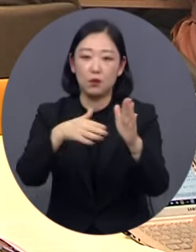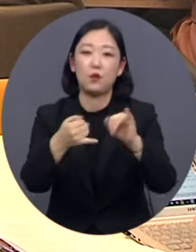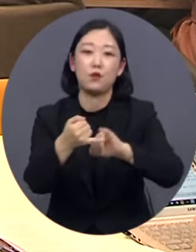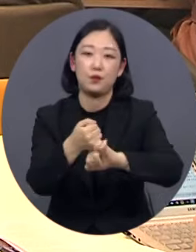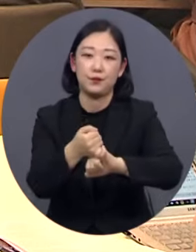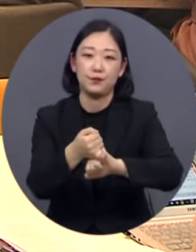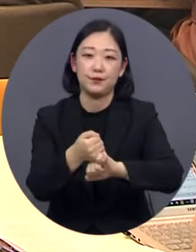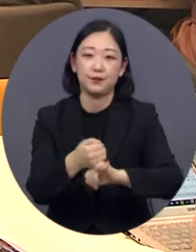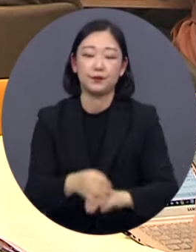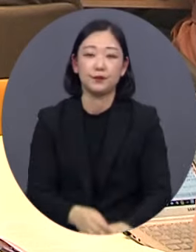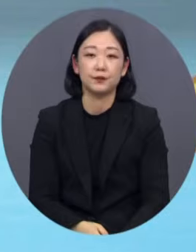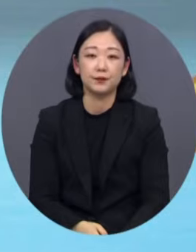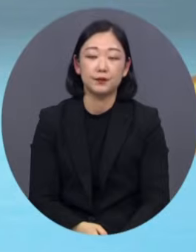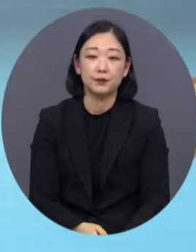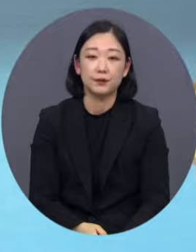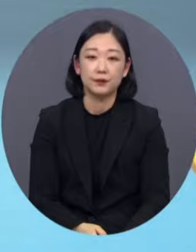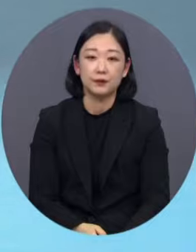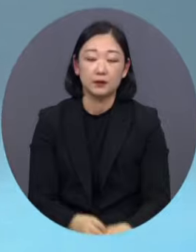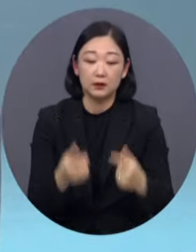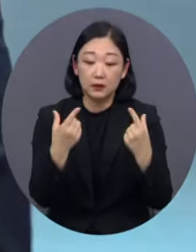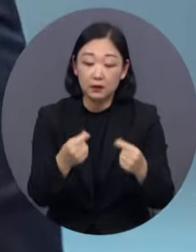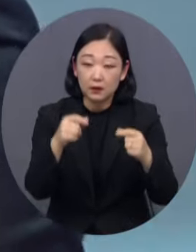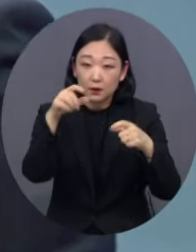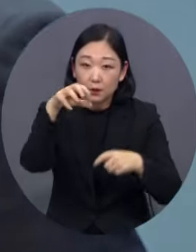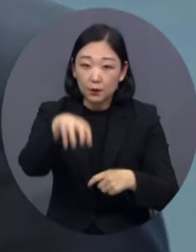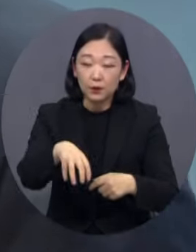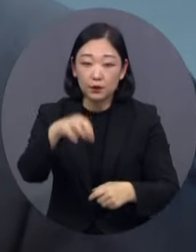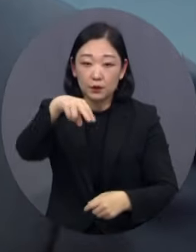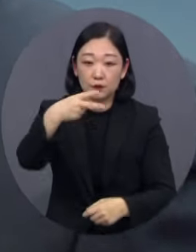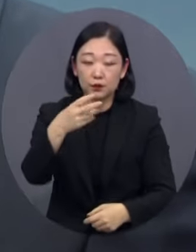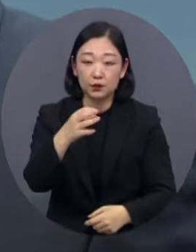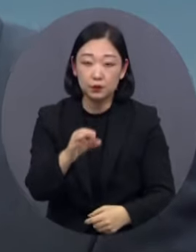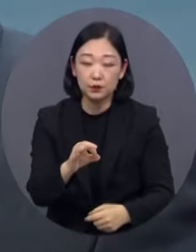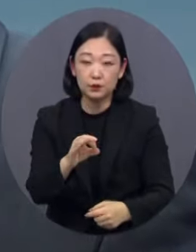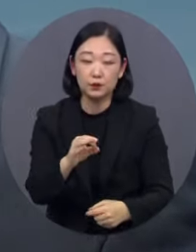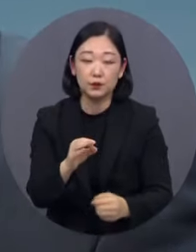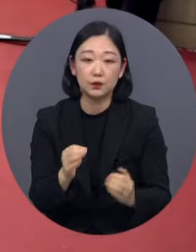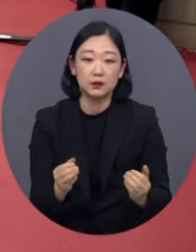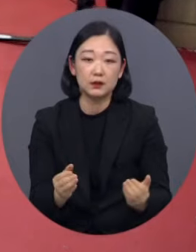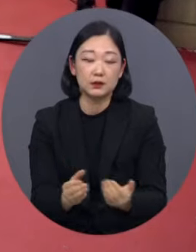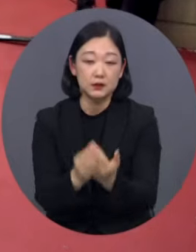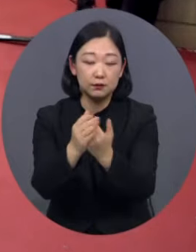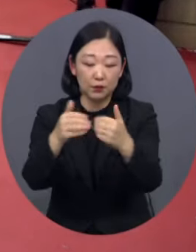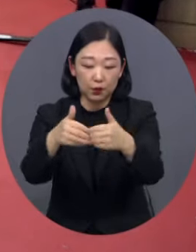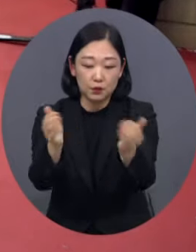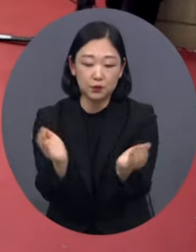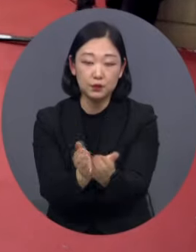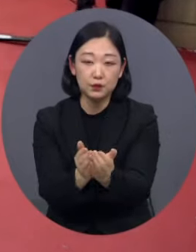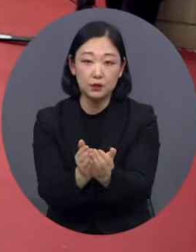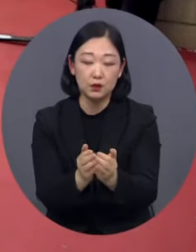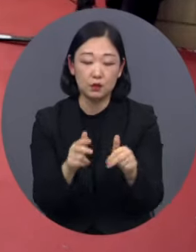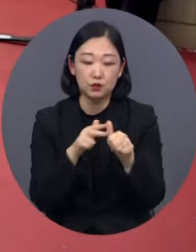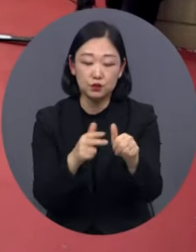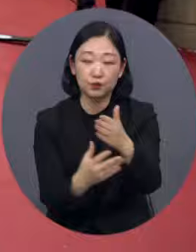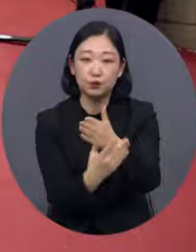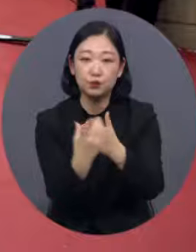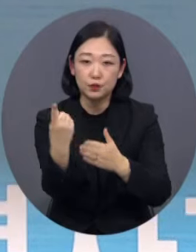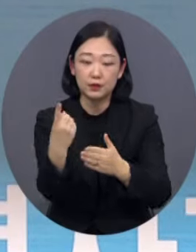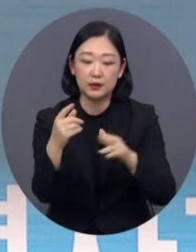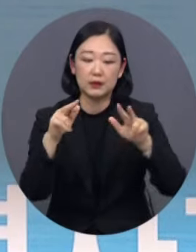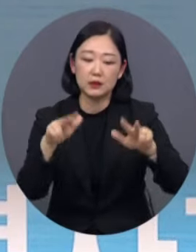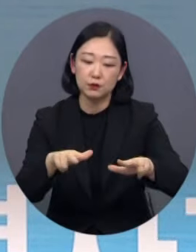공약했습니다. 특히 같은 선거구인 송경남 진보당 예비 후보와의 단일화를 추진해 이번 주 안에 공개하기로